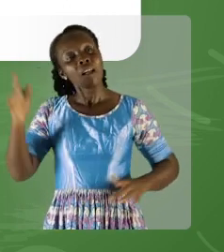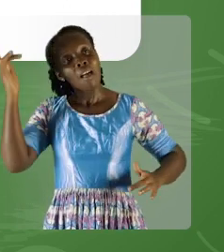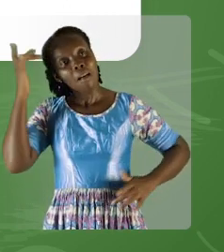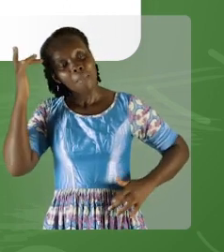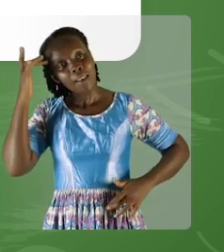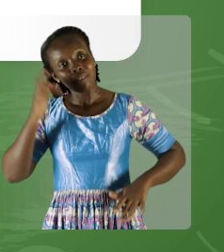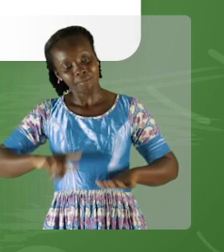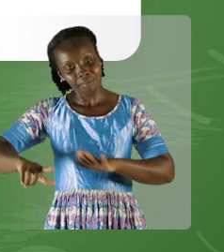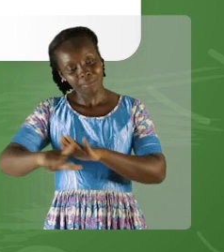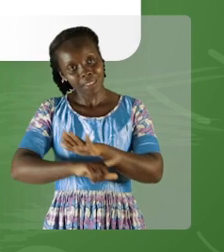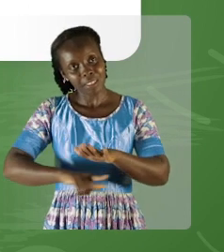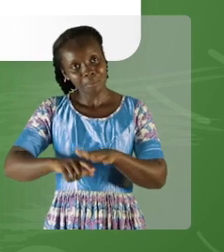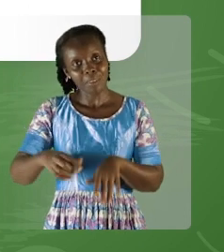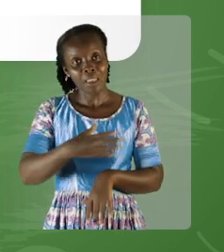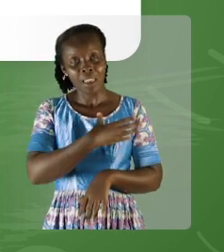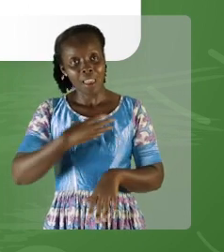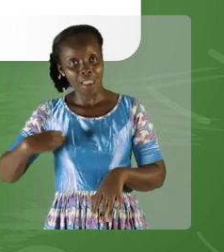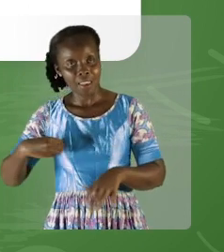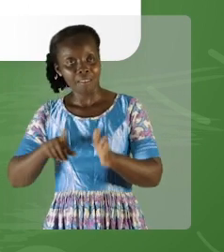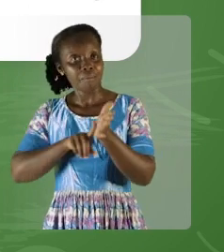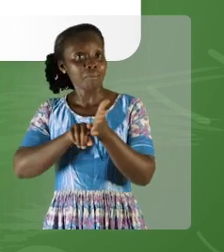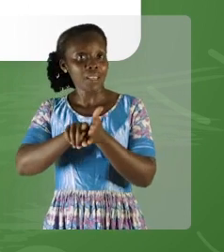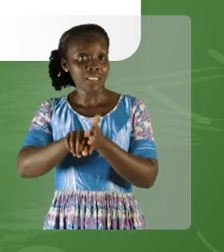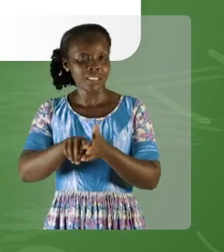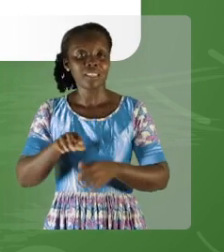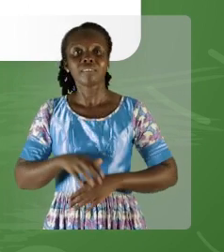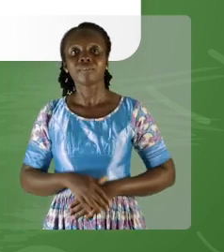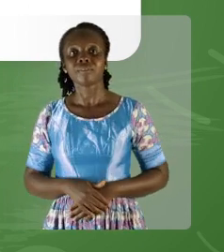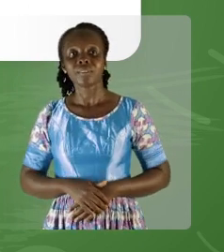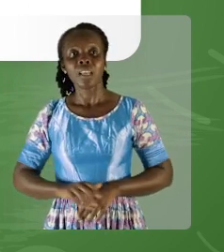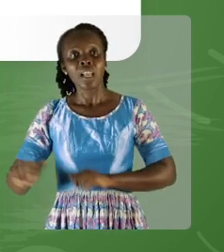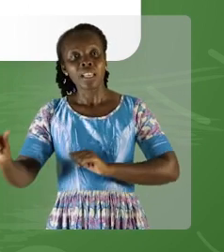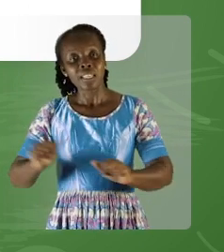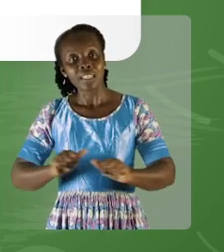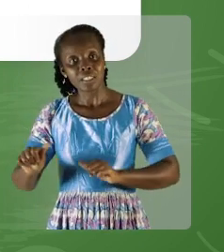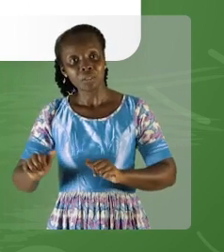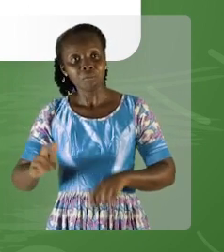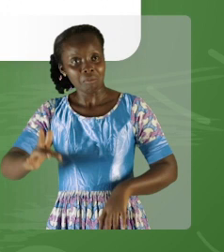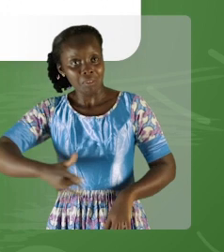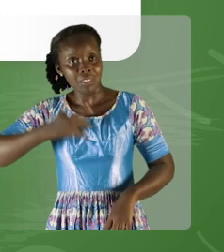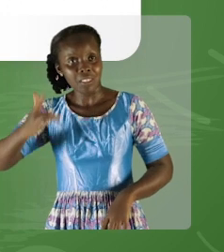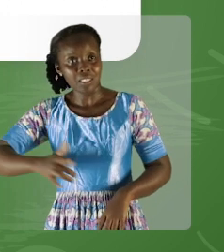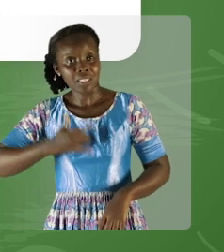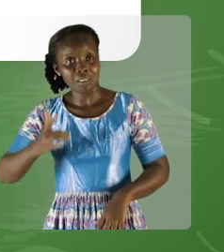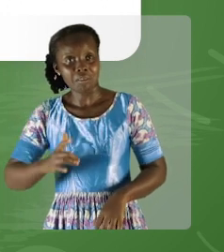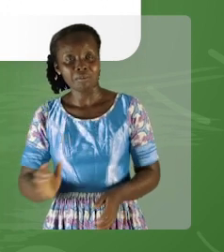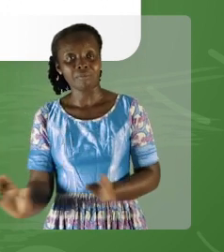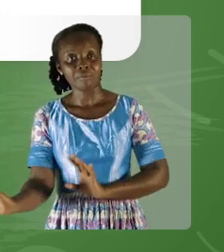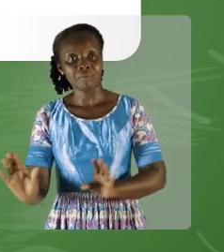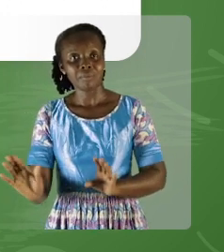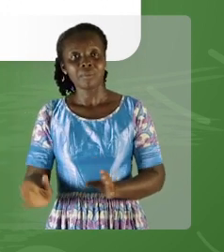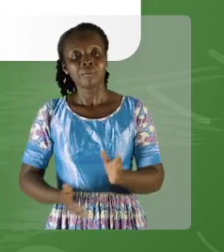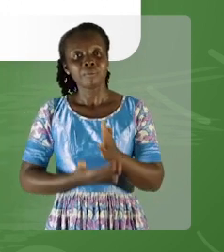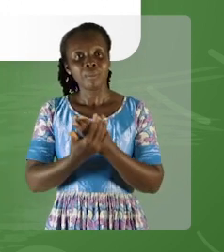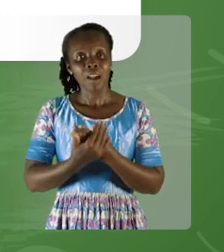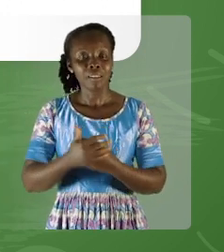l'automédication, les maladies endémiques et parasitaires. Les actions de